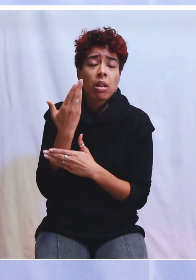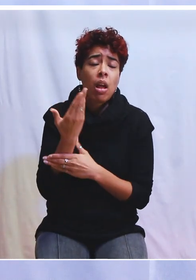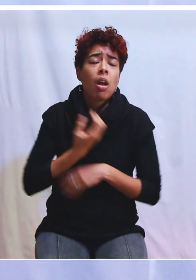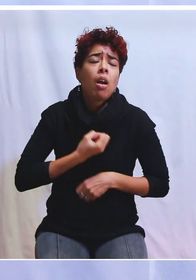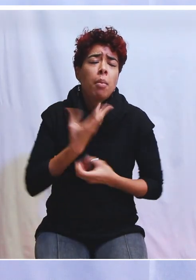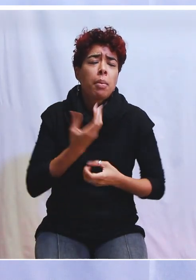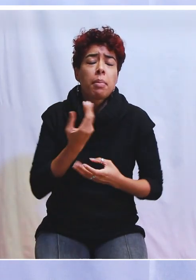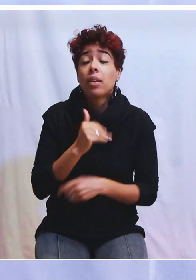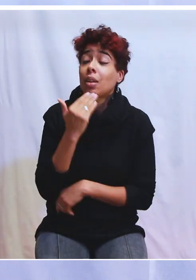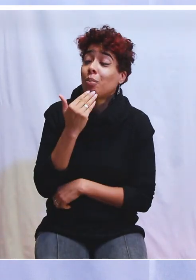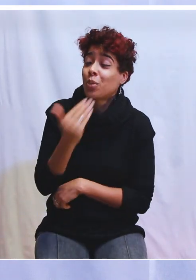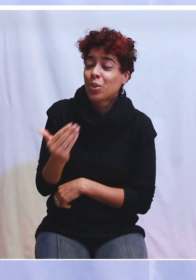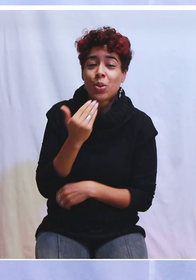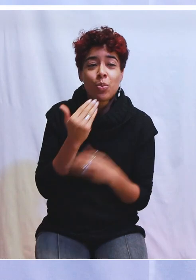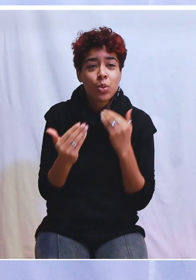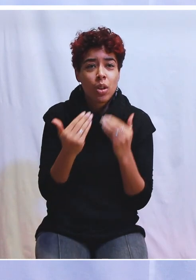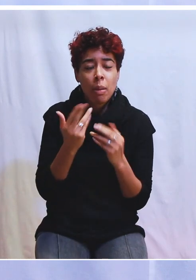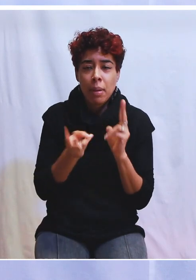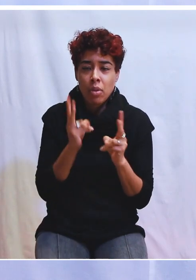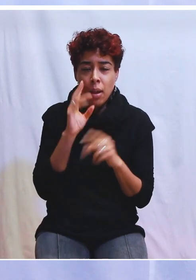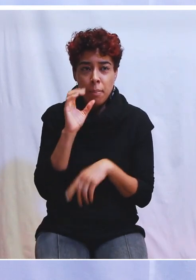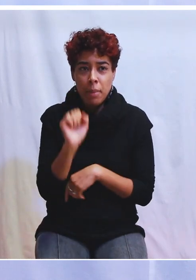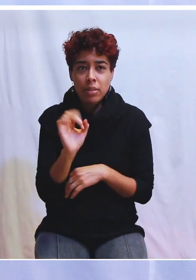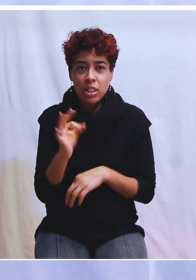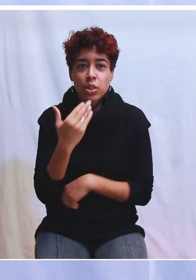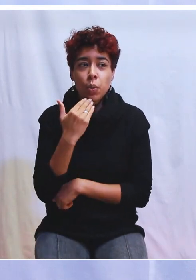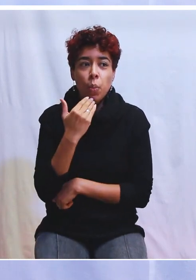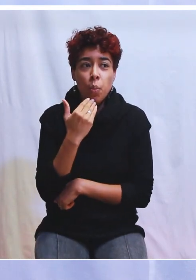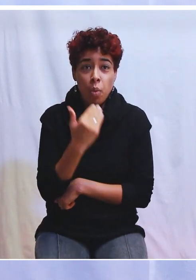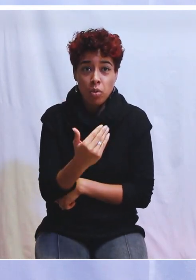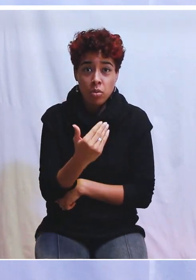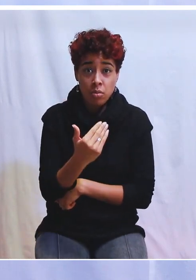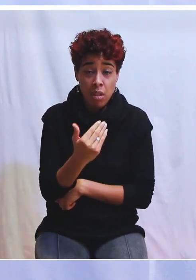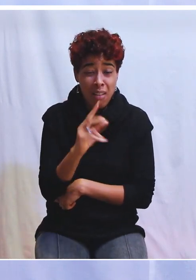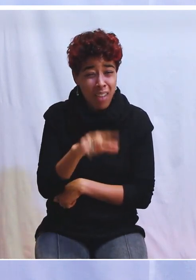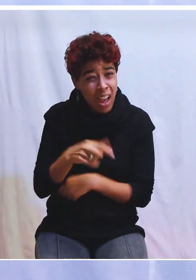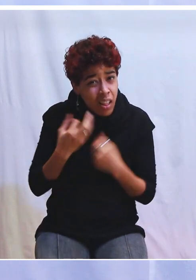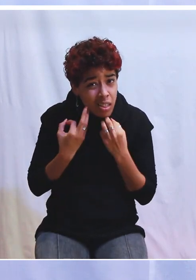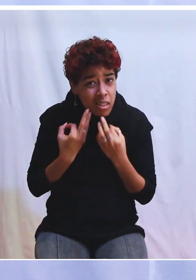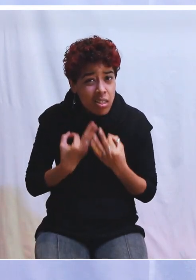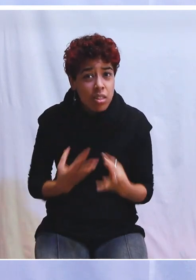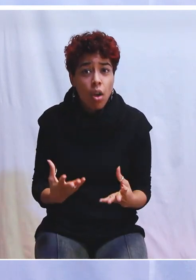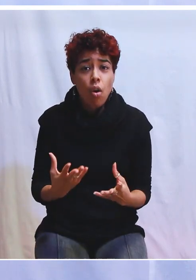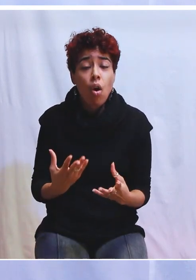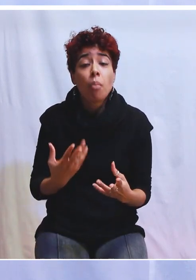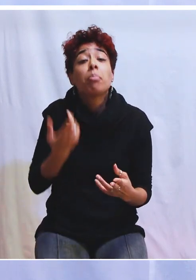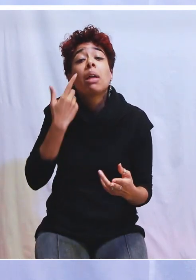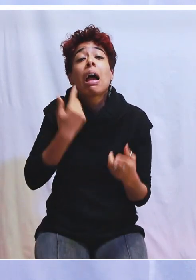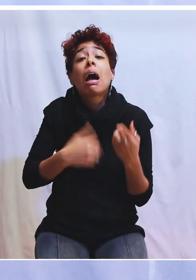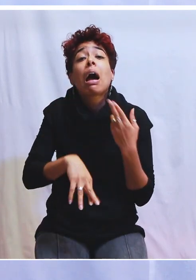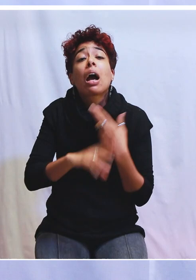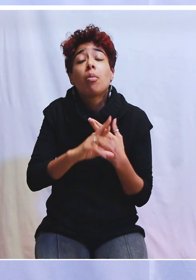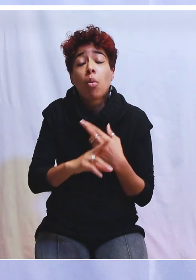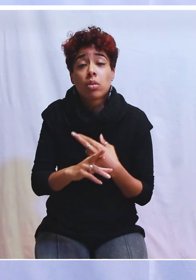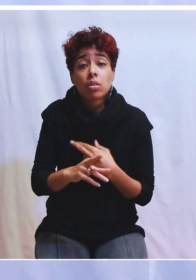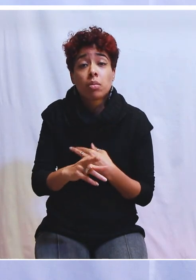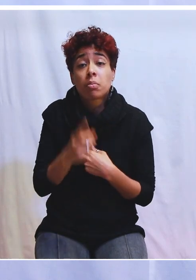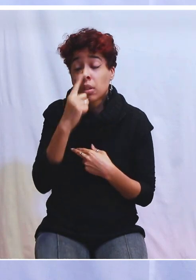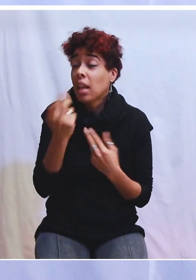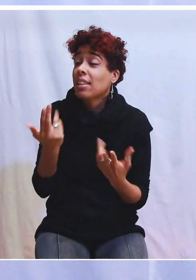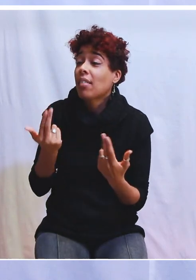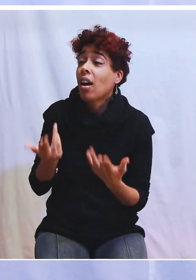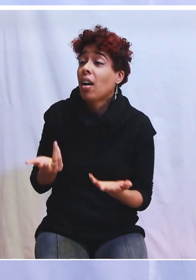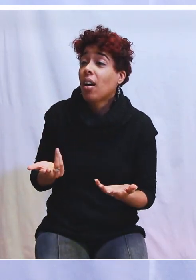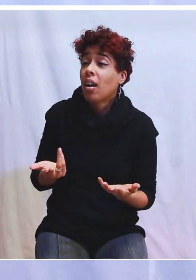puis on se dit bonjour. Et je vois que parfois, quand on se dit bonjour, on prend même pas le temps d'écouter la réponse de l'autre quand on lui dit par exemple « est-ce que tu vas